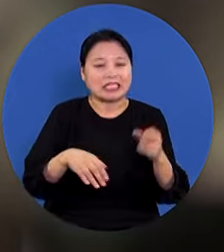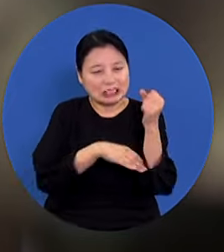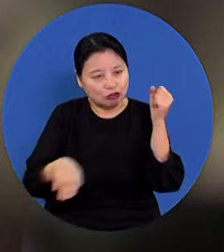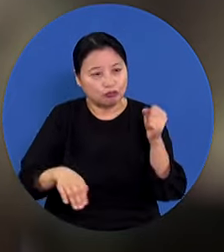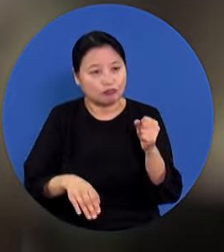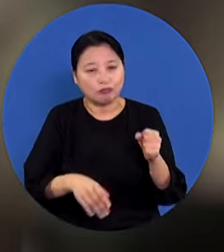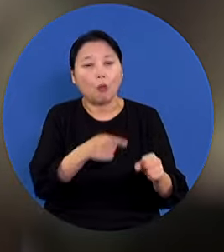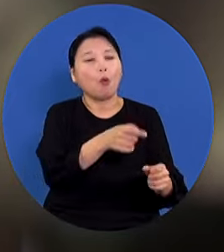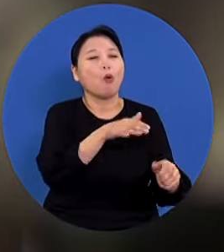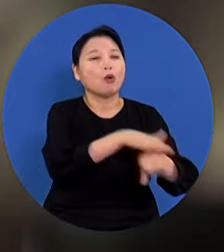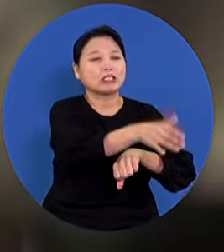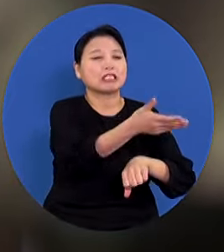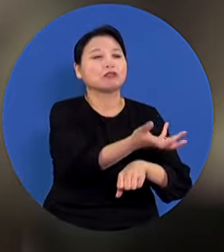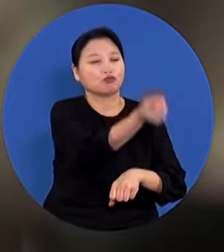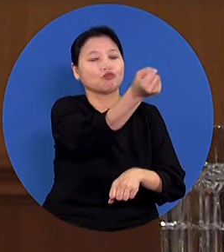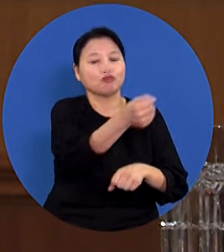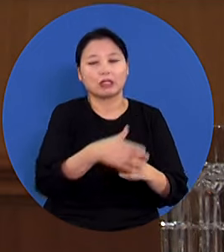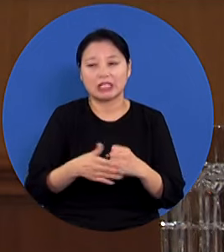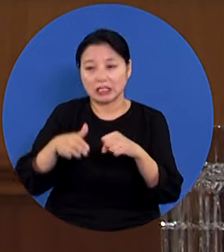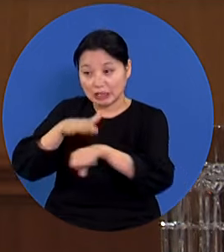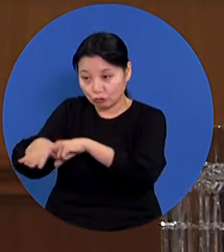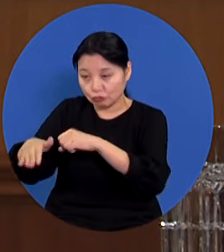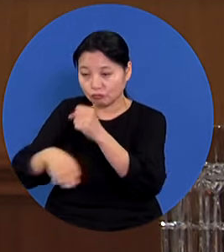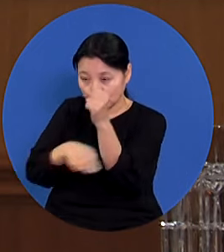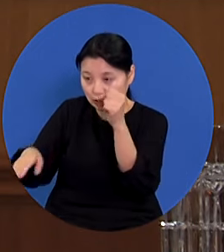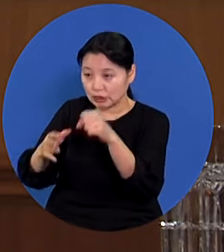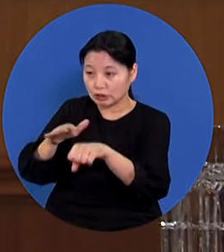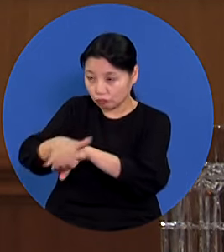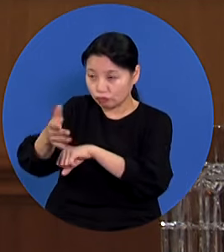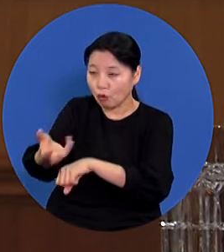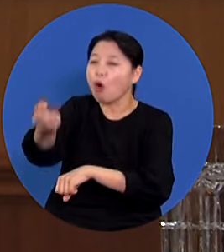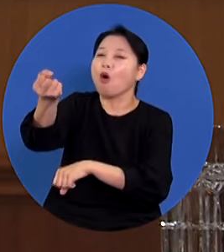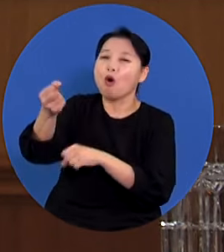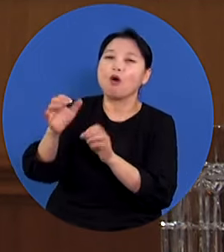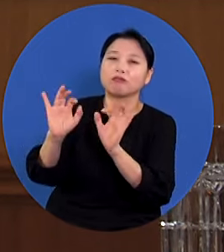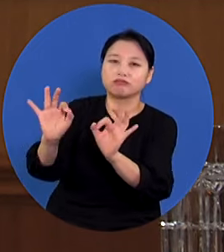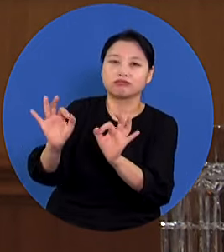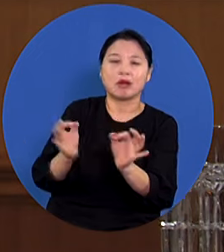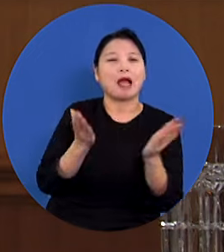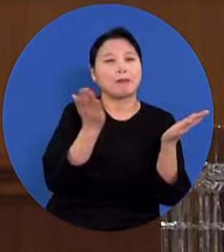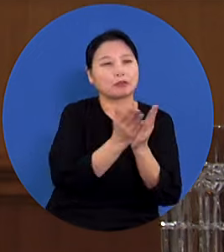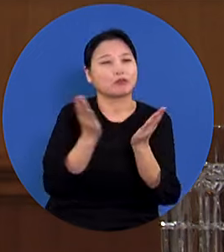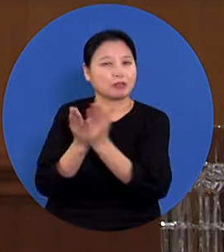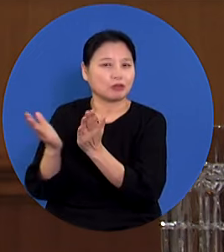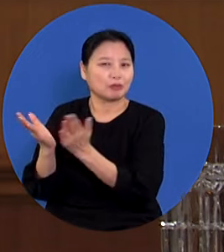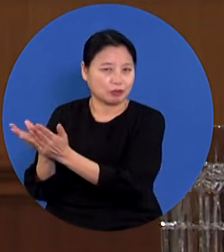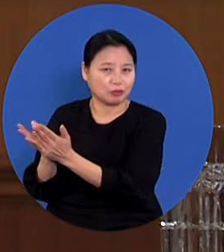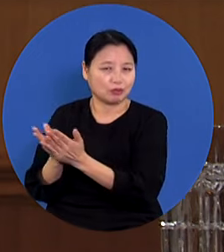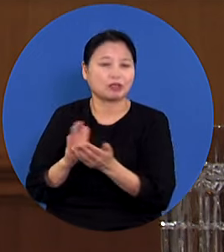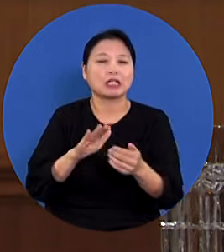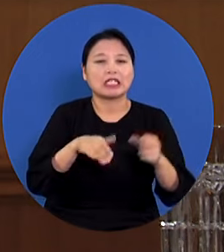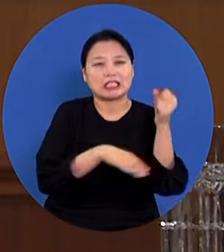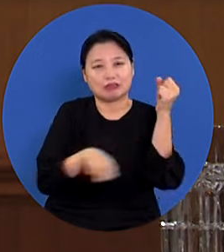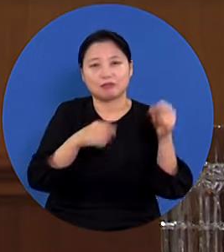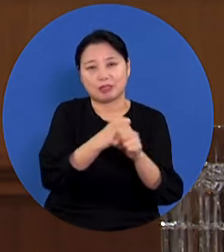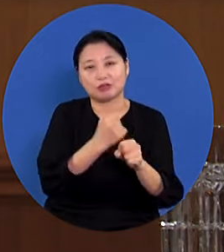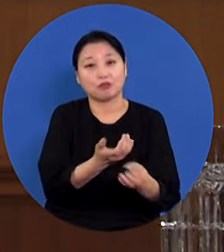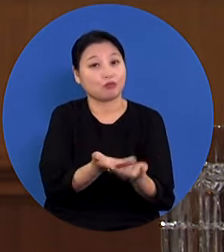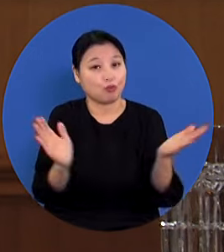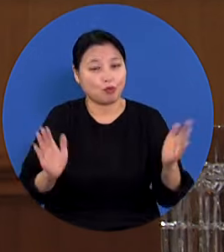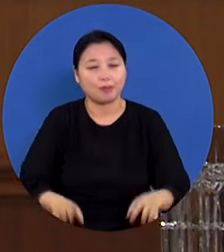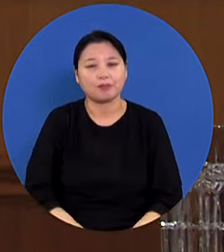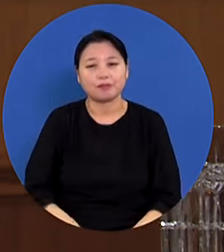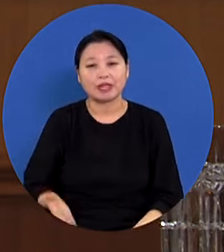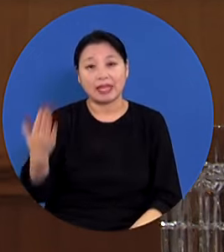갖는 그런 사회 분위기를 마련하고 그러니까 우리가 빠른 기간에 성장하기 위해서는 효율성에서 과거에 그런